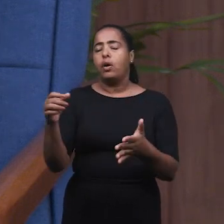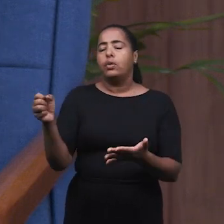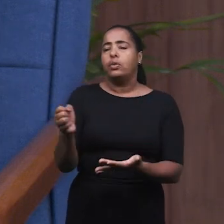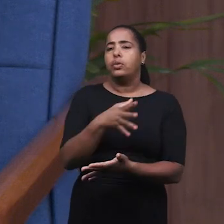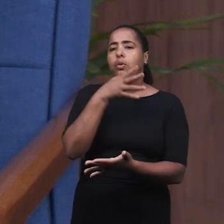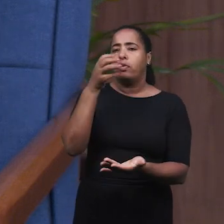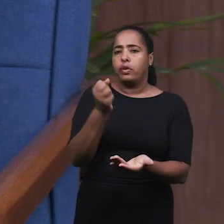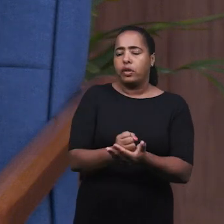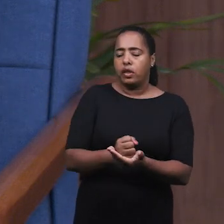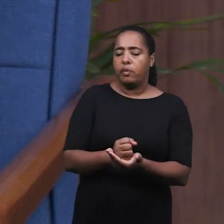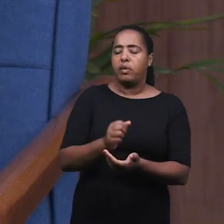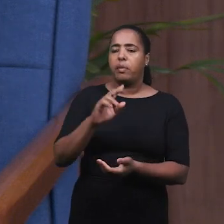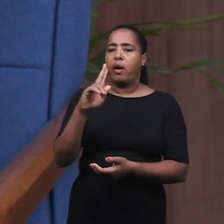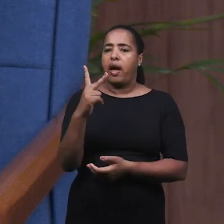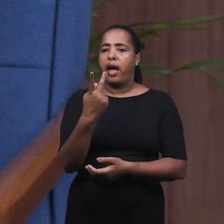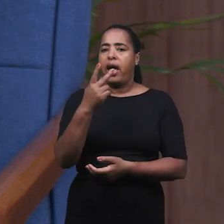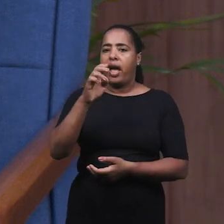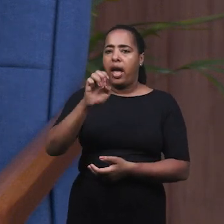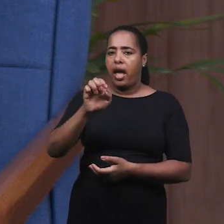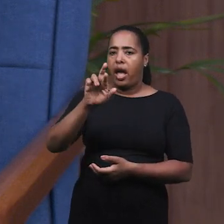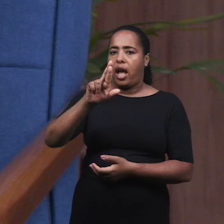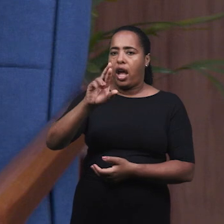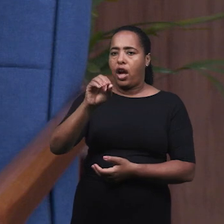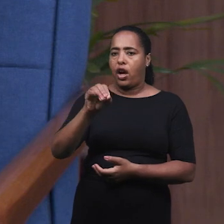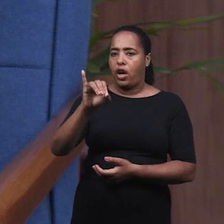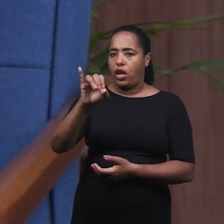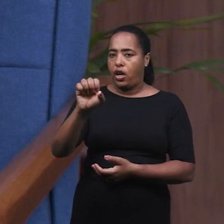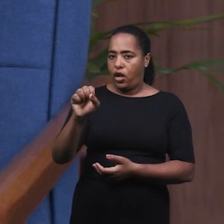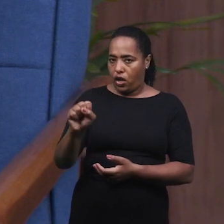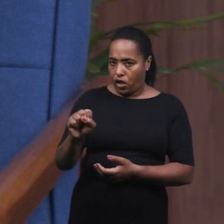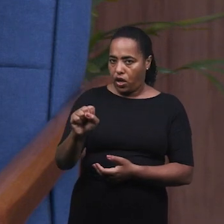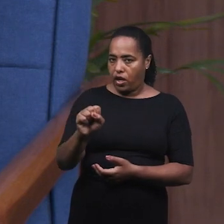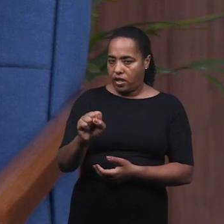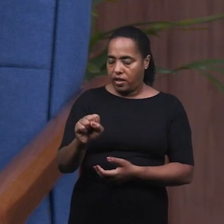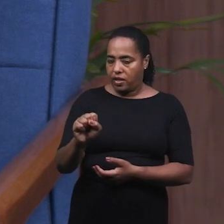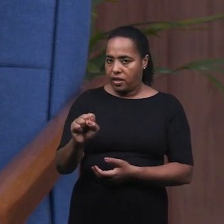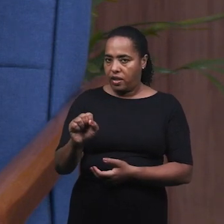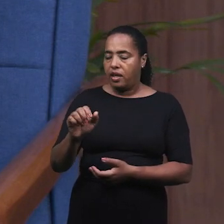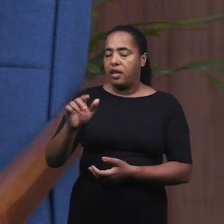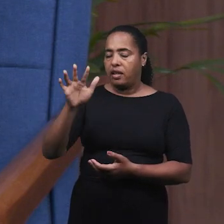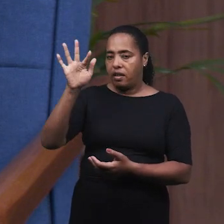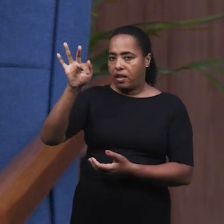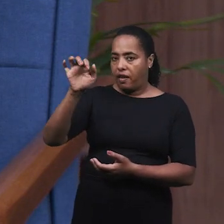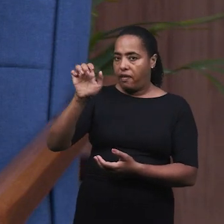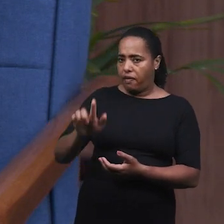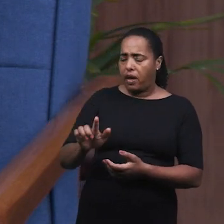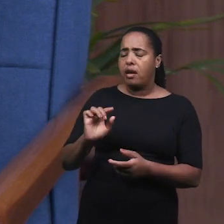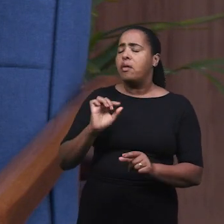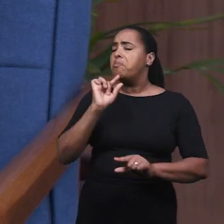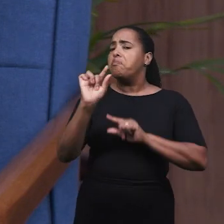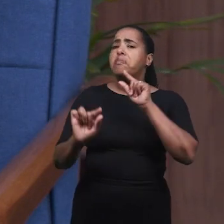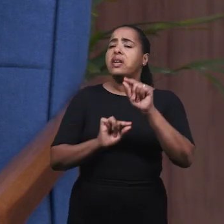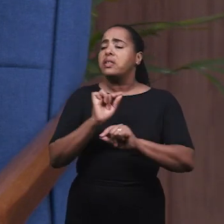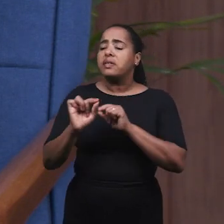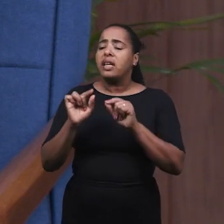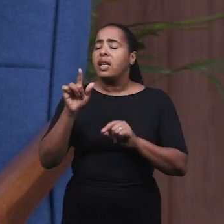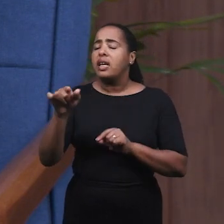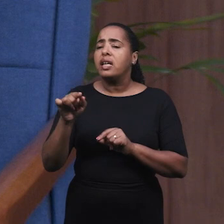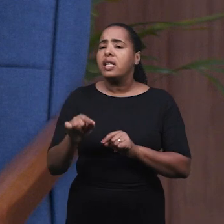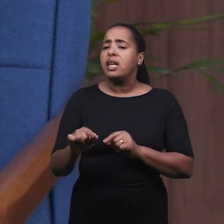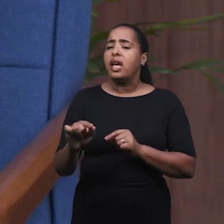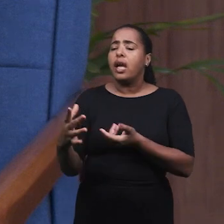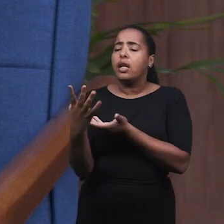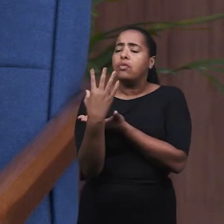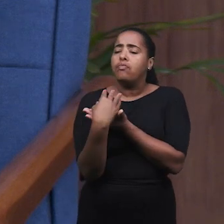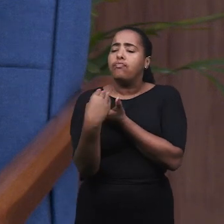foi. Et qu'est-ce qui fait que ces personnes soient des exemples ou de type du Seigneur